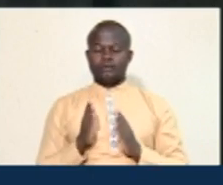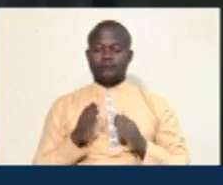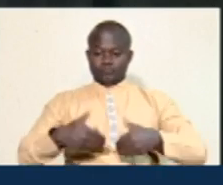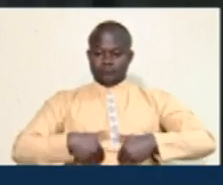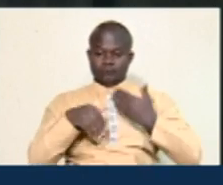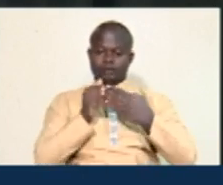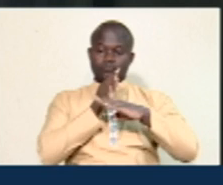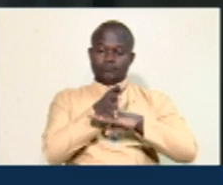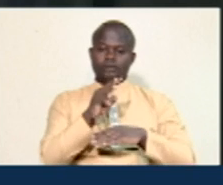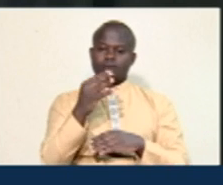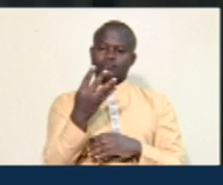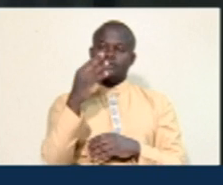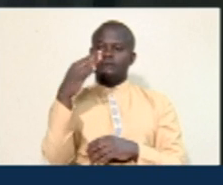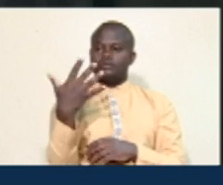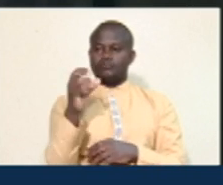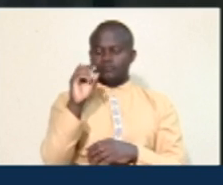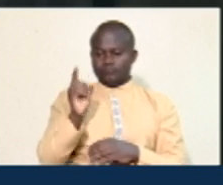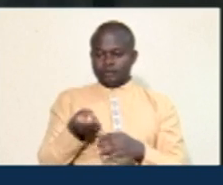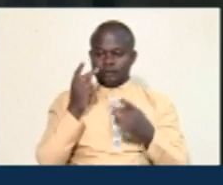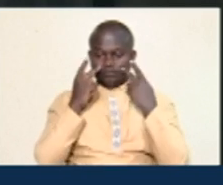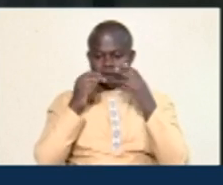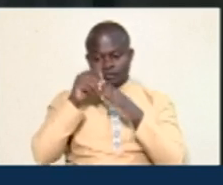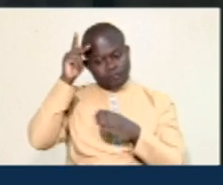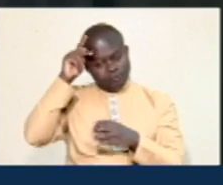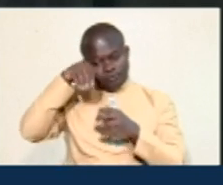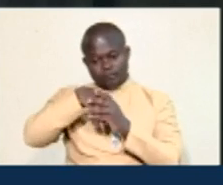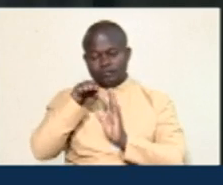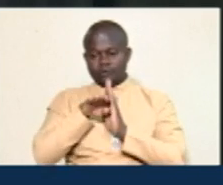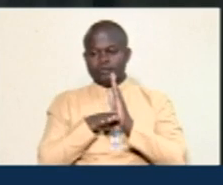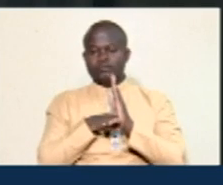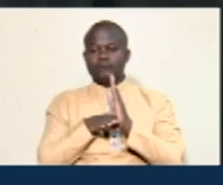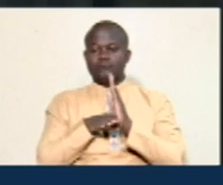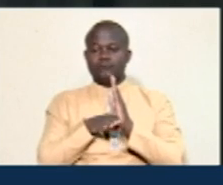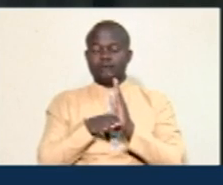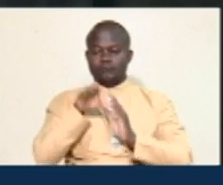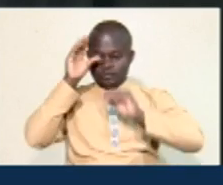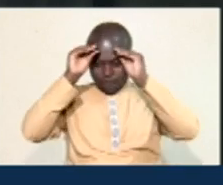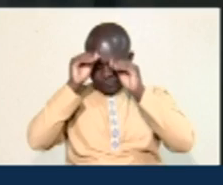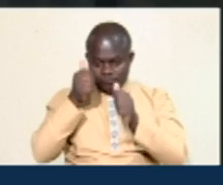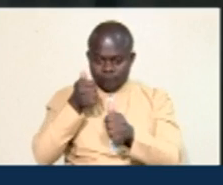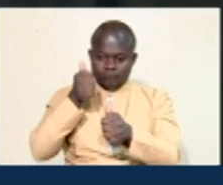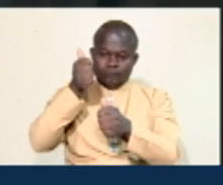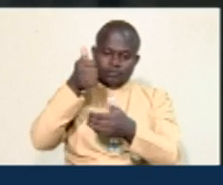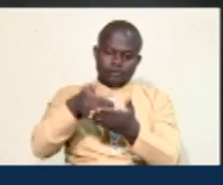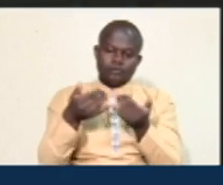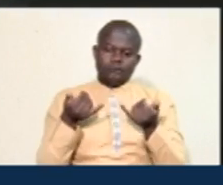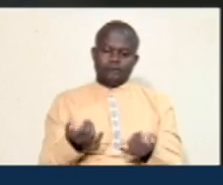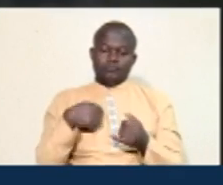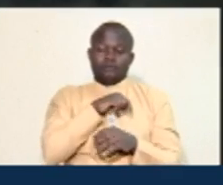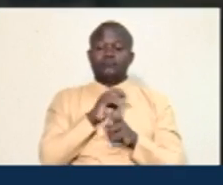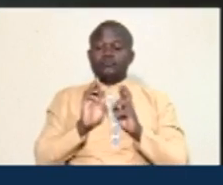Urubyiruko rusaga 150 rwabonye ubumenyi muri gahunda ya igira ya KCB kugeza none. Twiteze